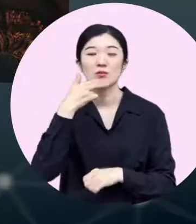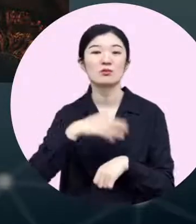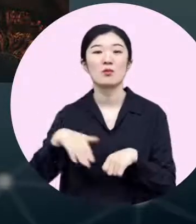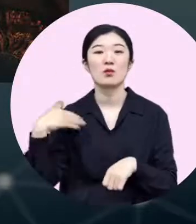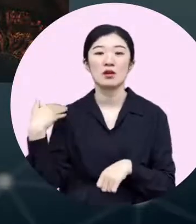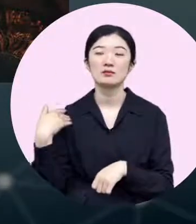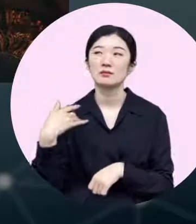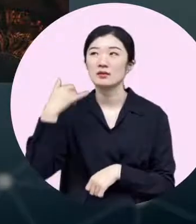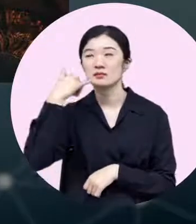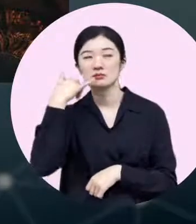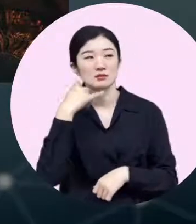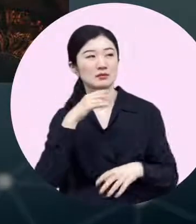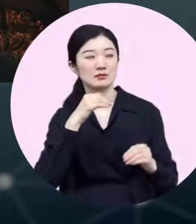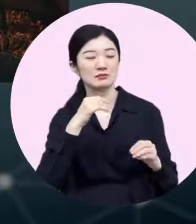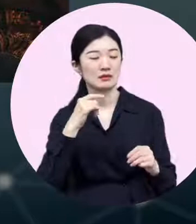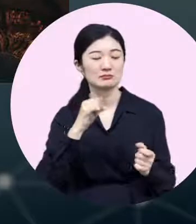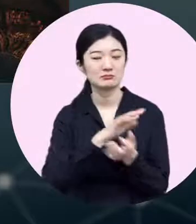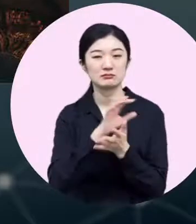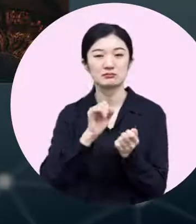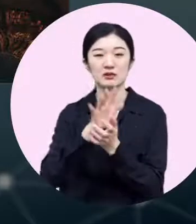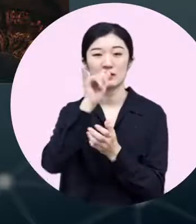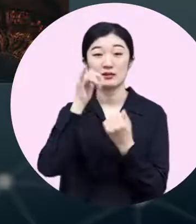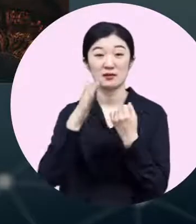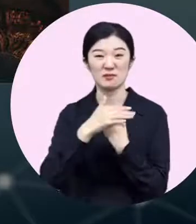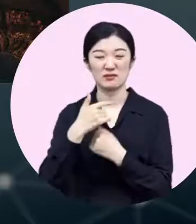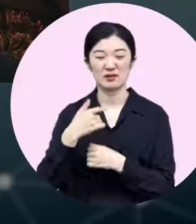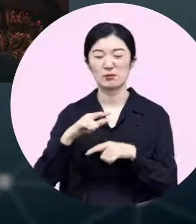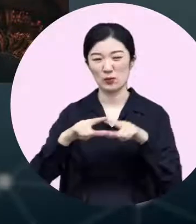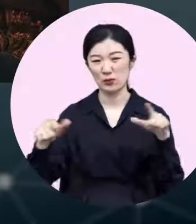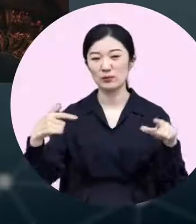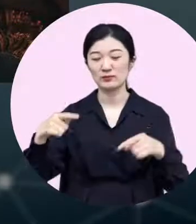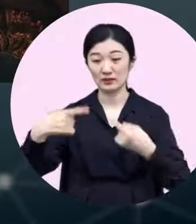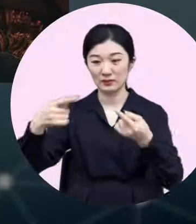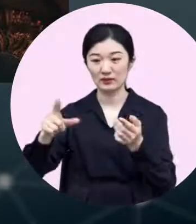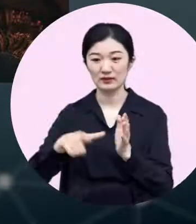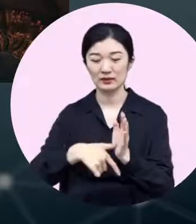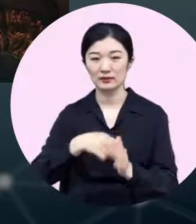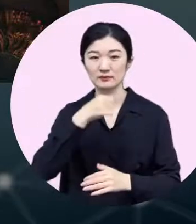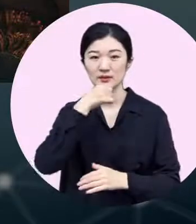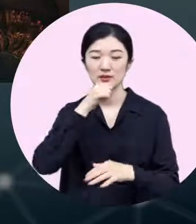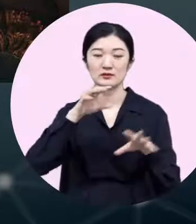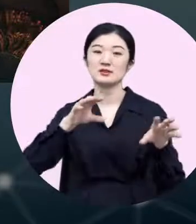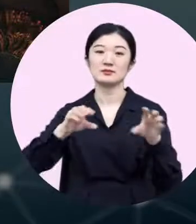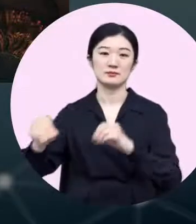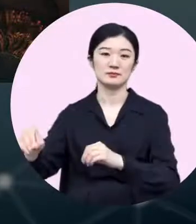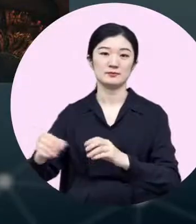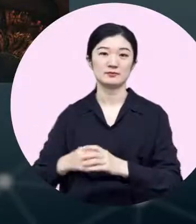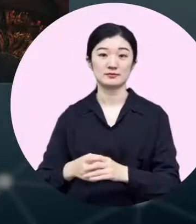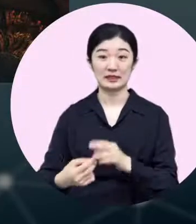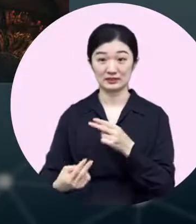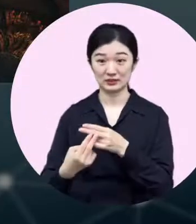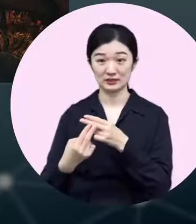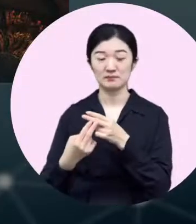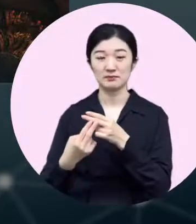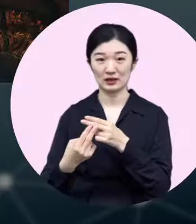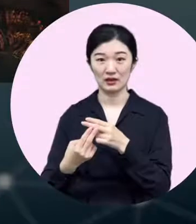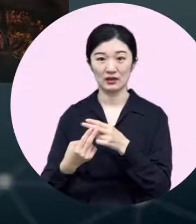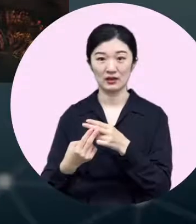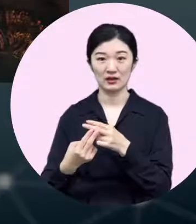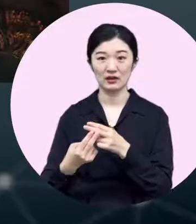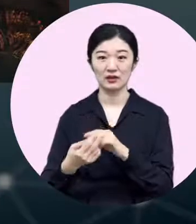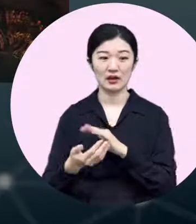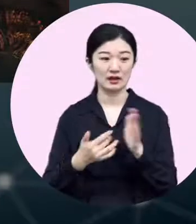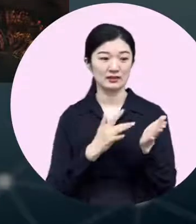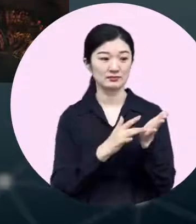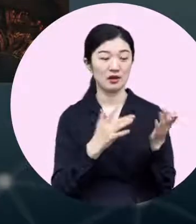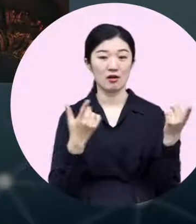계셔서 일단 참가자 음소거를 일단 입장했을 때는 설정해 놓는 게 좋을 것 같습니다. 그래서 저장을 누르시면 역시